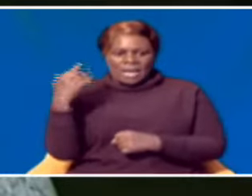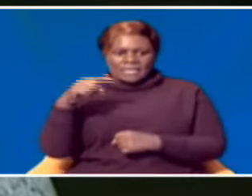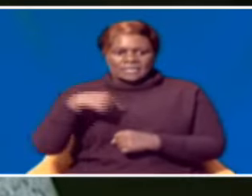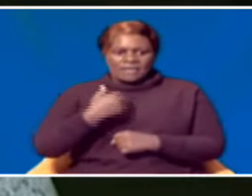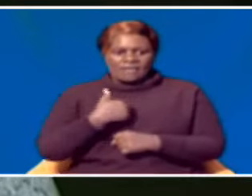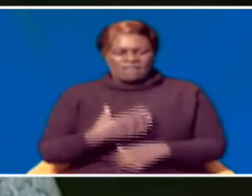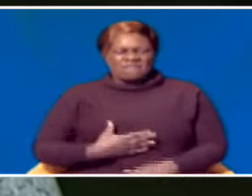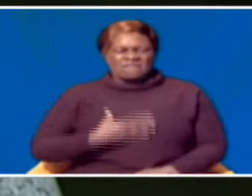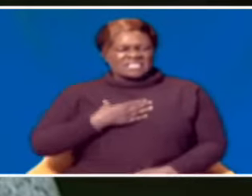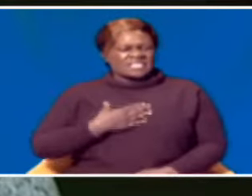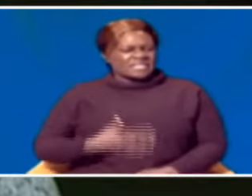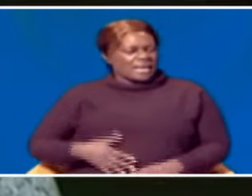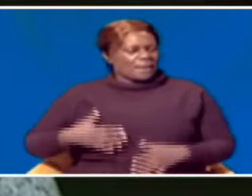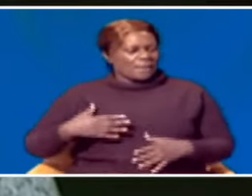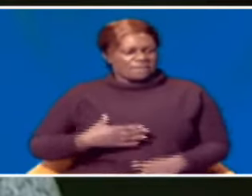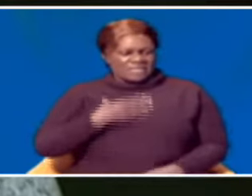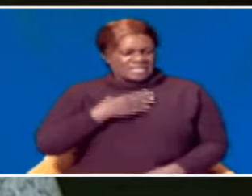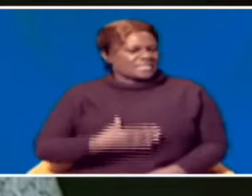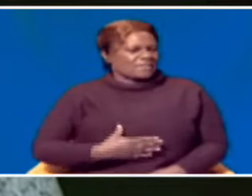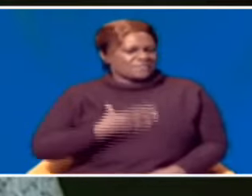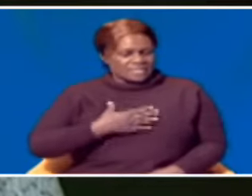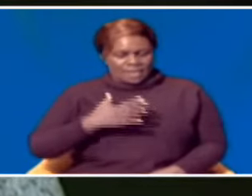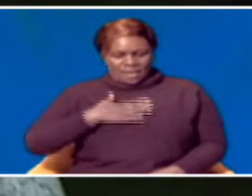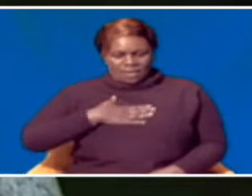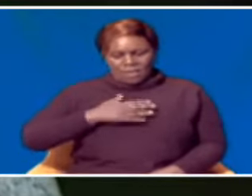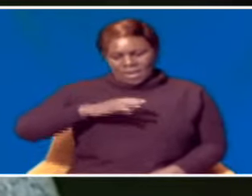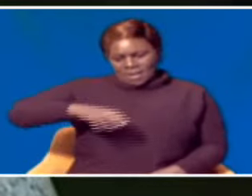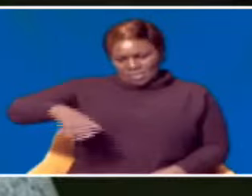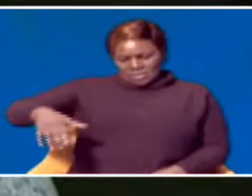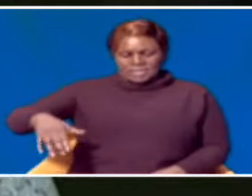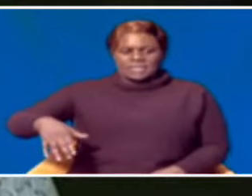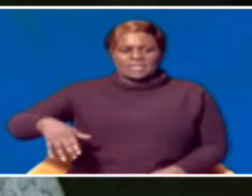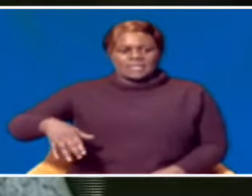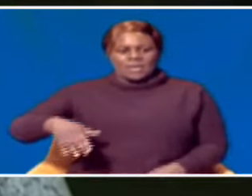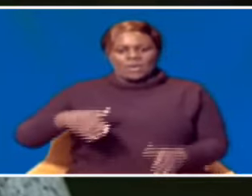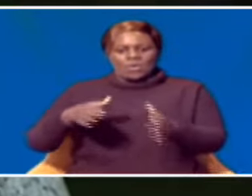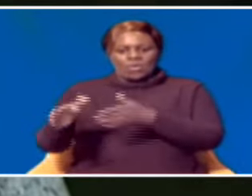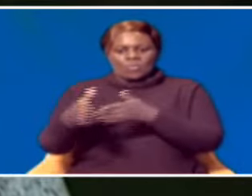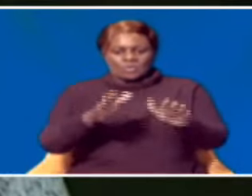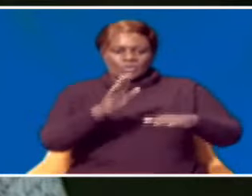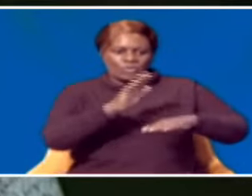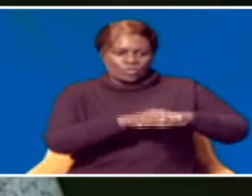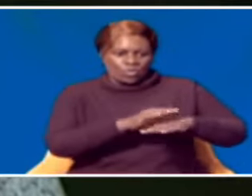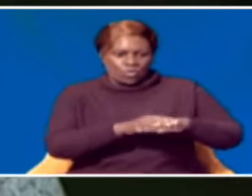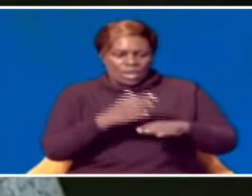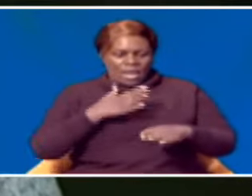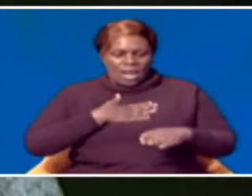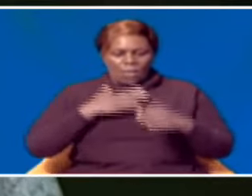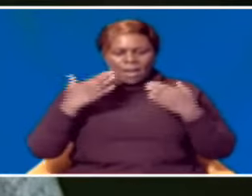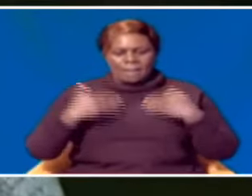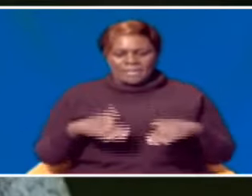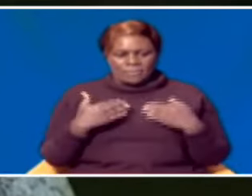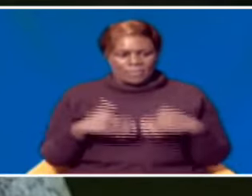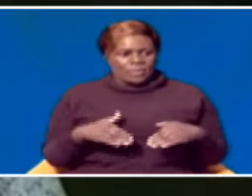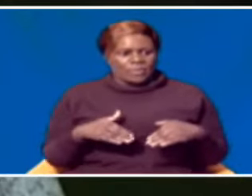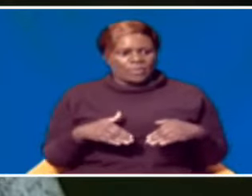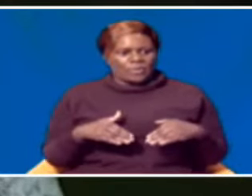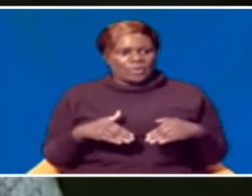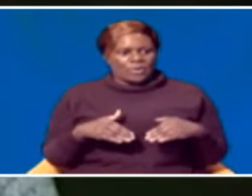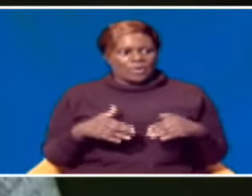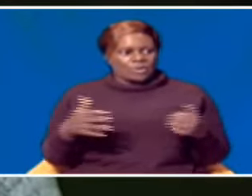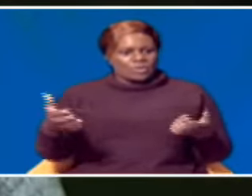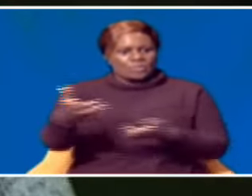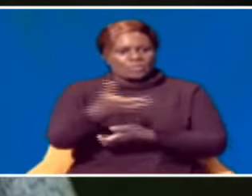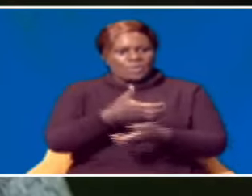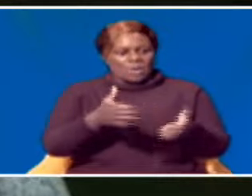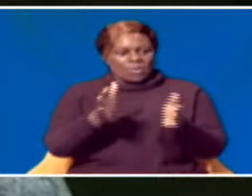na wageni wengi zaidi katika kaunti yetu, na imekuwa ni nafasi nzuri watu wetu kuchangamana